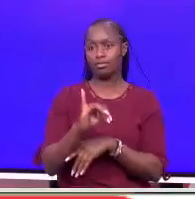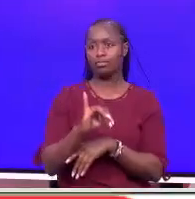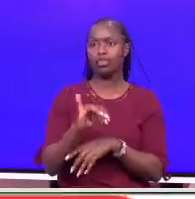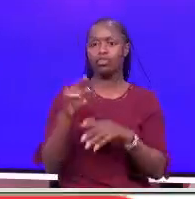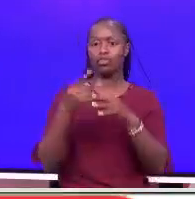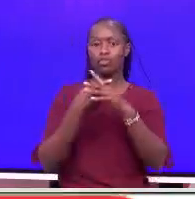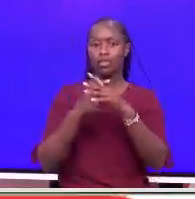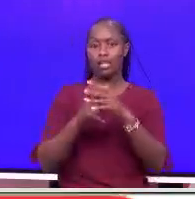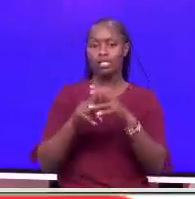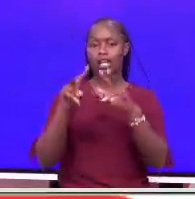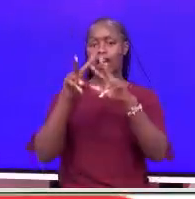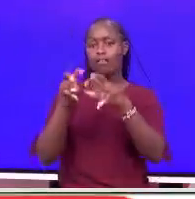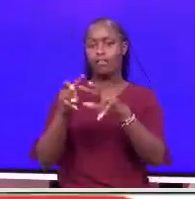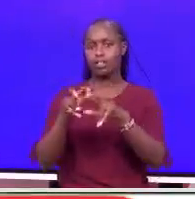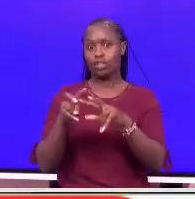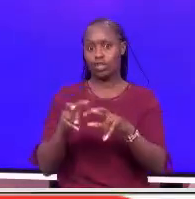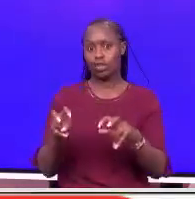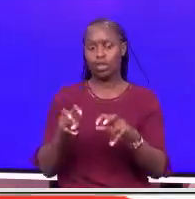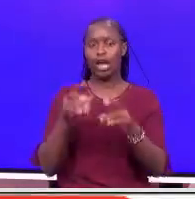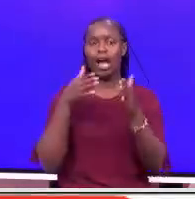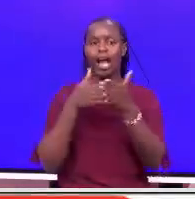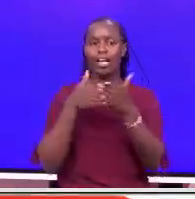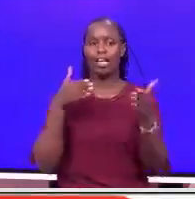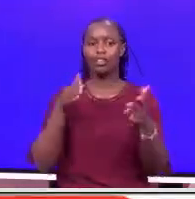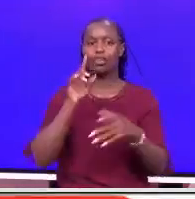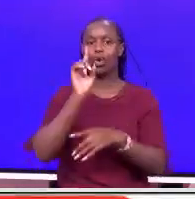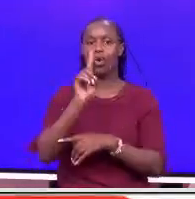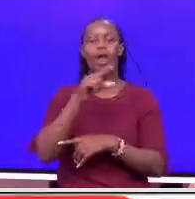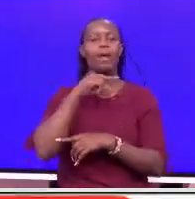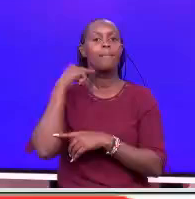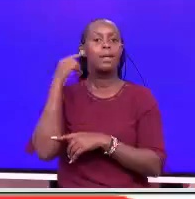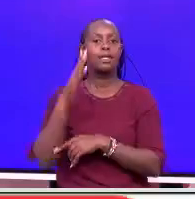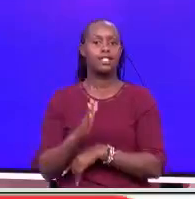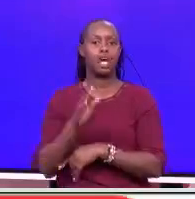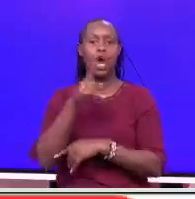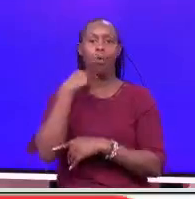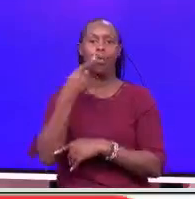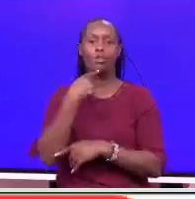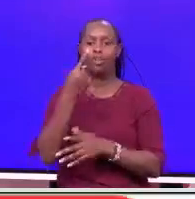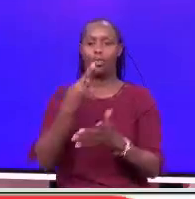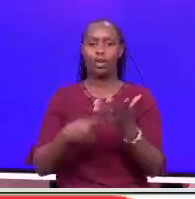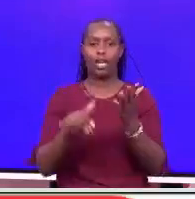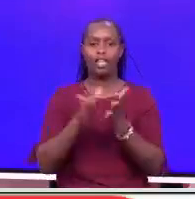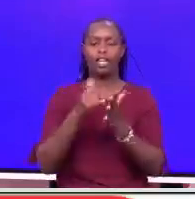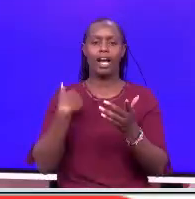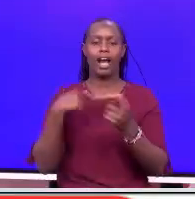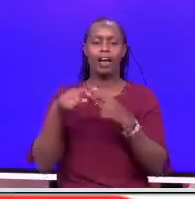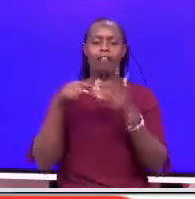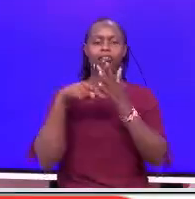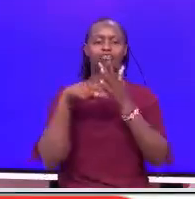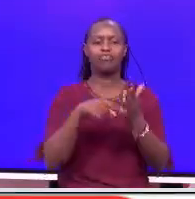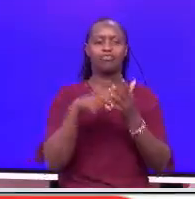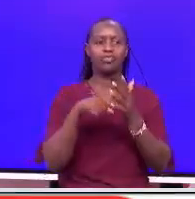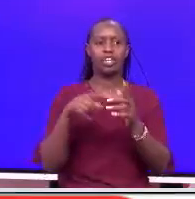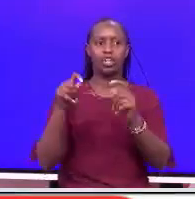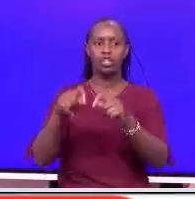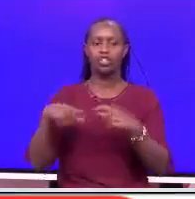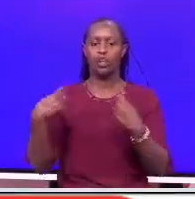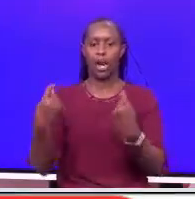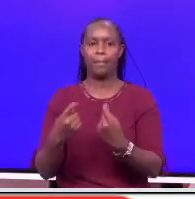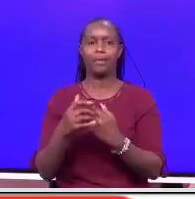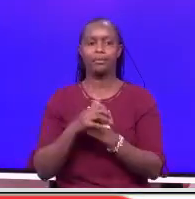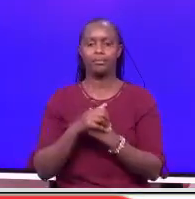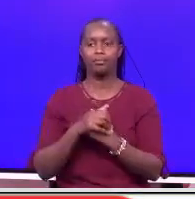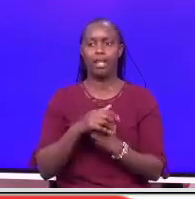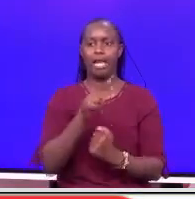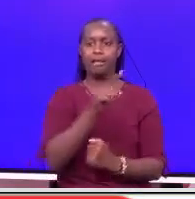kuanza uchunguzi mara moja dhidi ya mhubiri mmoja kuhusu madai ya kuchochea mafarakano ya kikabila. This guy is the kind of